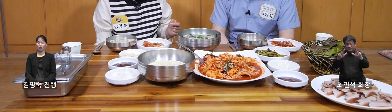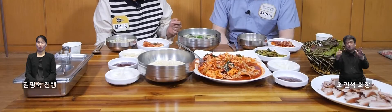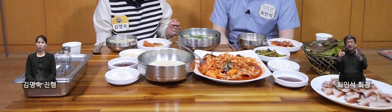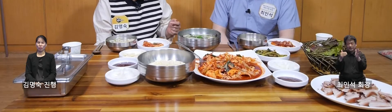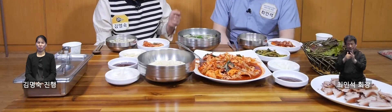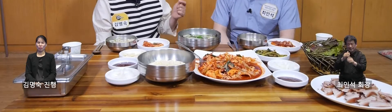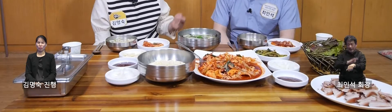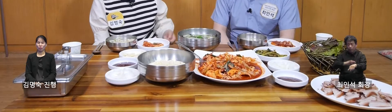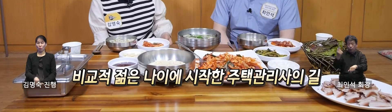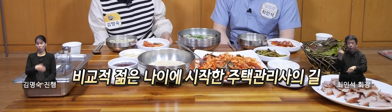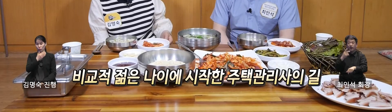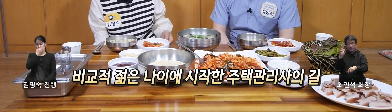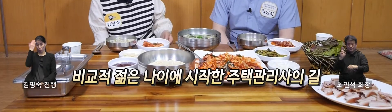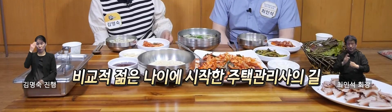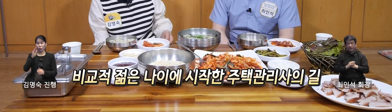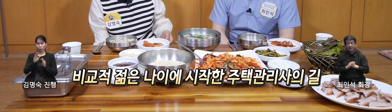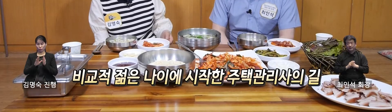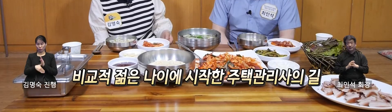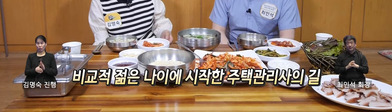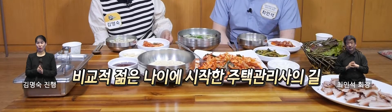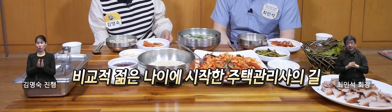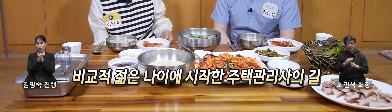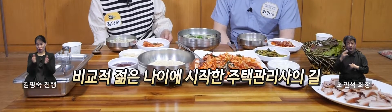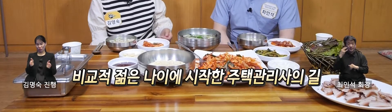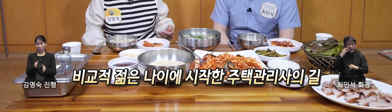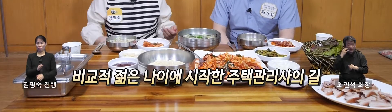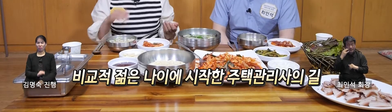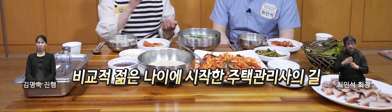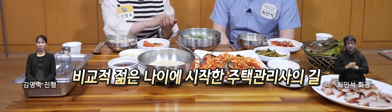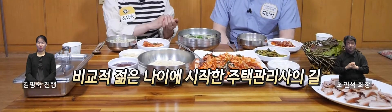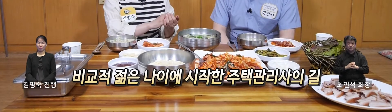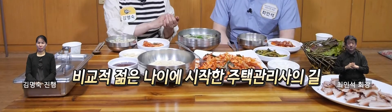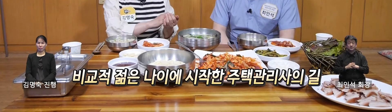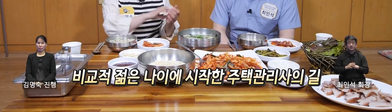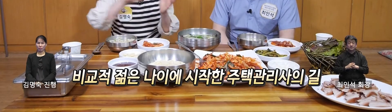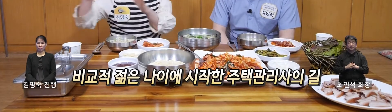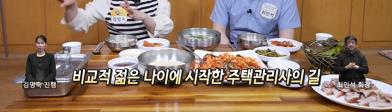꽤 젊은 나이에 시작을 네네 그렇습니다. 그러면